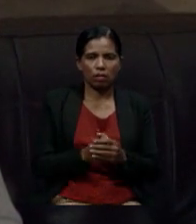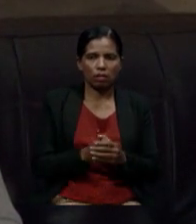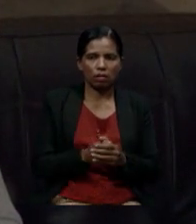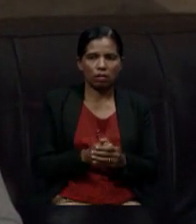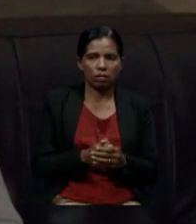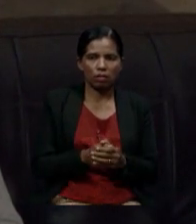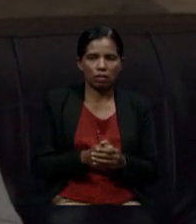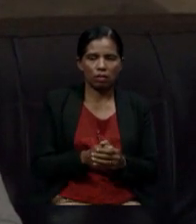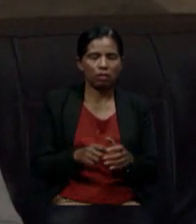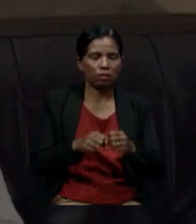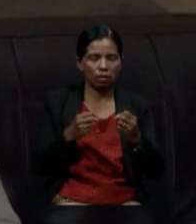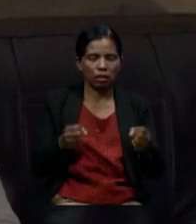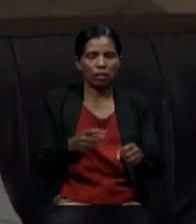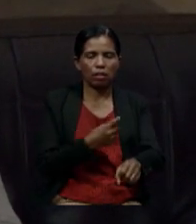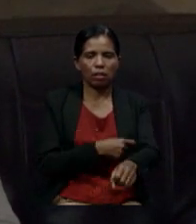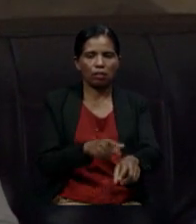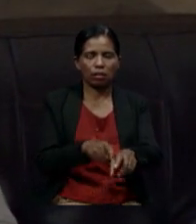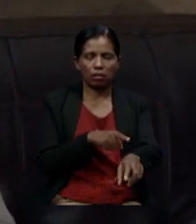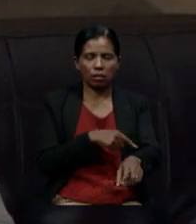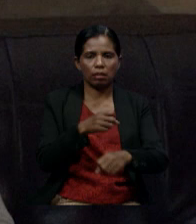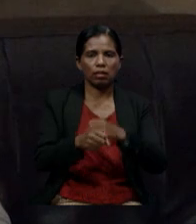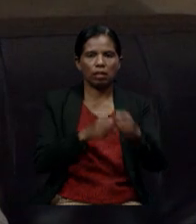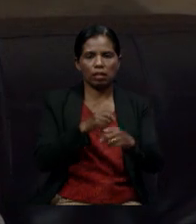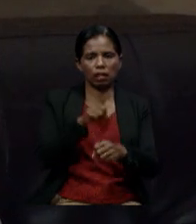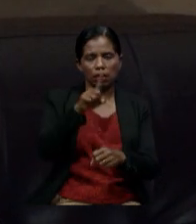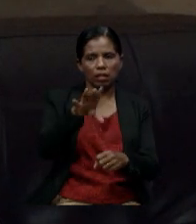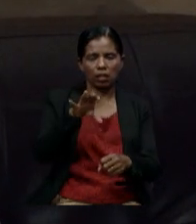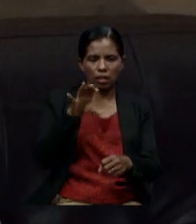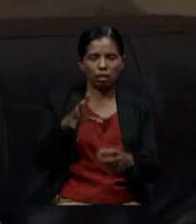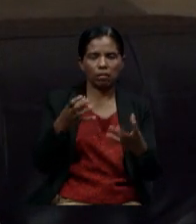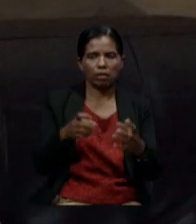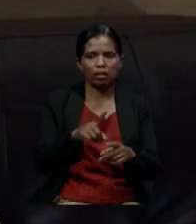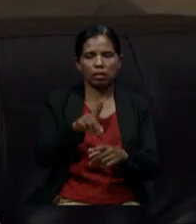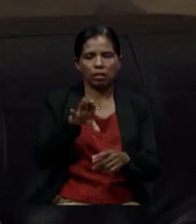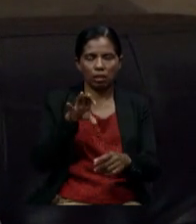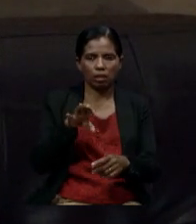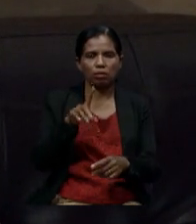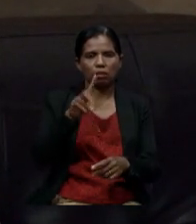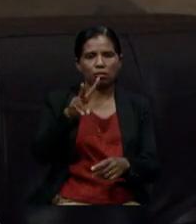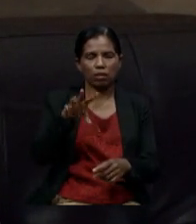Então, nia tu rahumos nia han tempo atus, tinang atus. Lubuk kita balu atus ide atus rehong